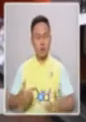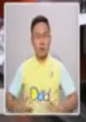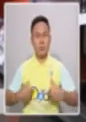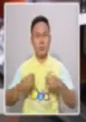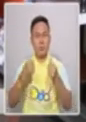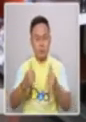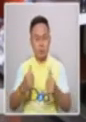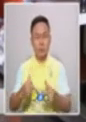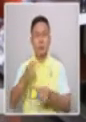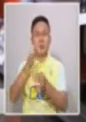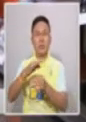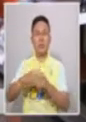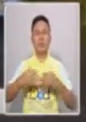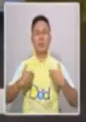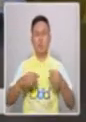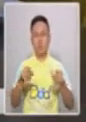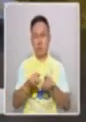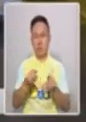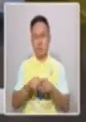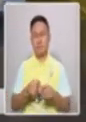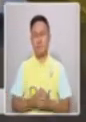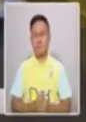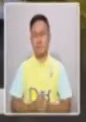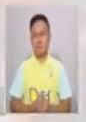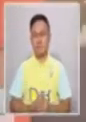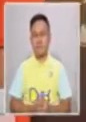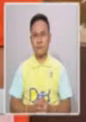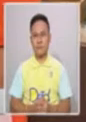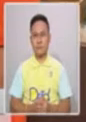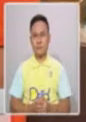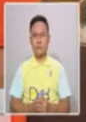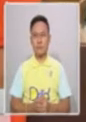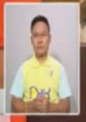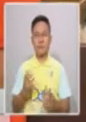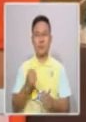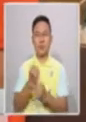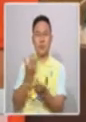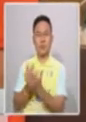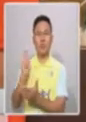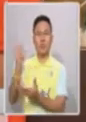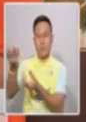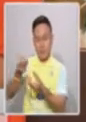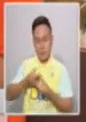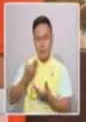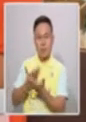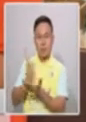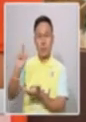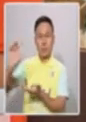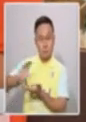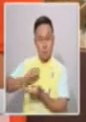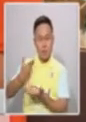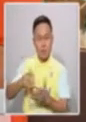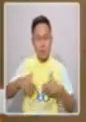ความสุขนะฮะถ้าลูกค้ามีความสุขธนาคารก็มีความสุข มีความสุขไหมหลังจากที่ไปกู้ธกส.แล้ว มีความสุข เป็นยังไงฮ